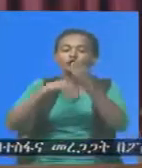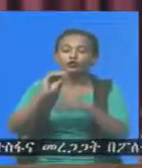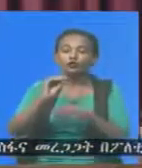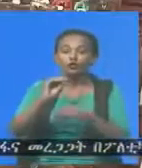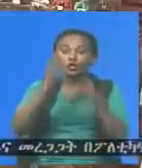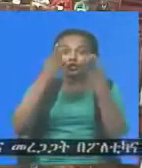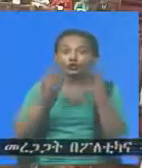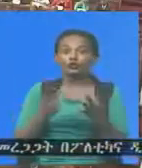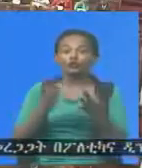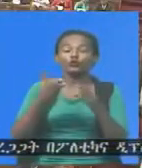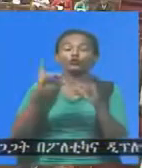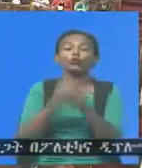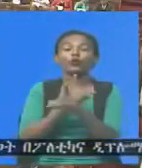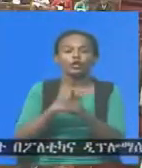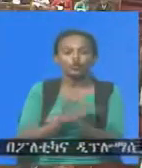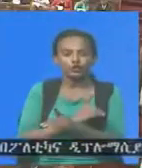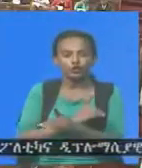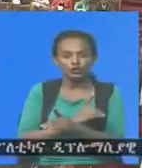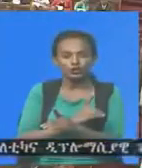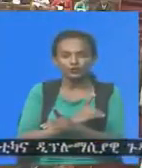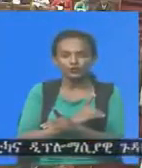ኩባንያዎች